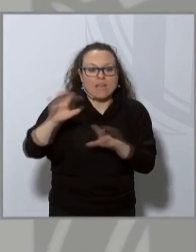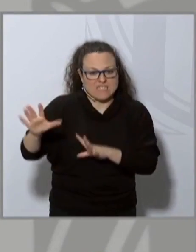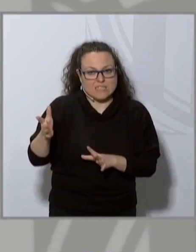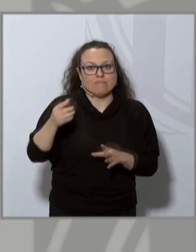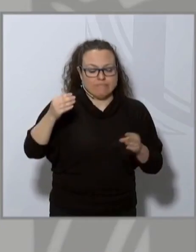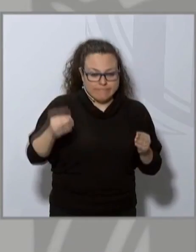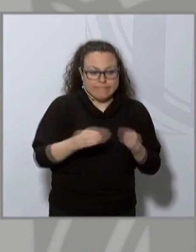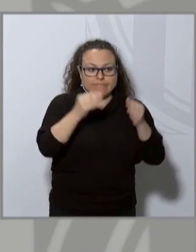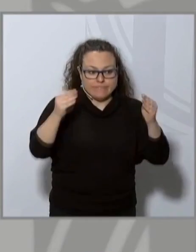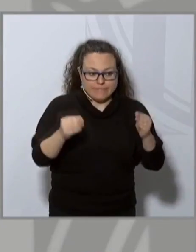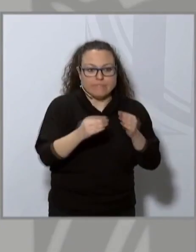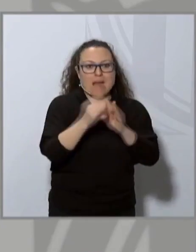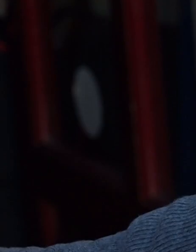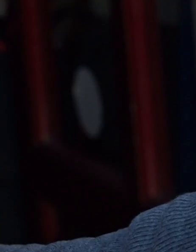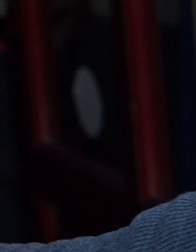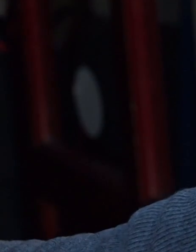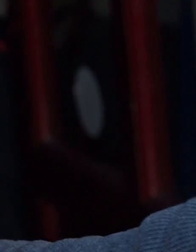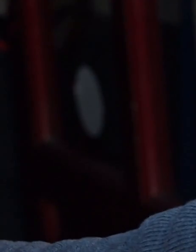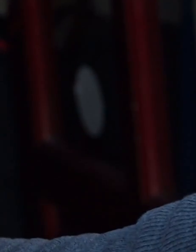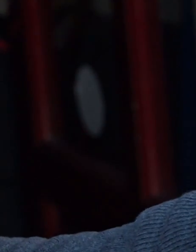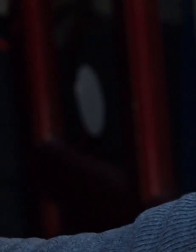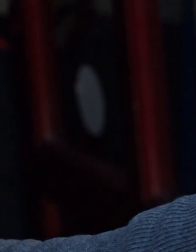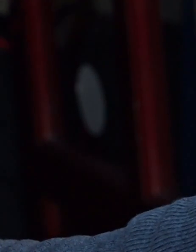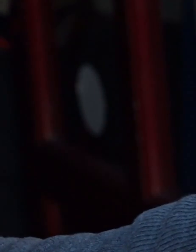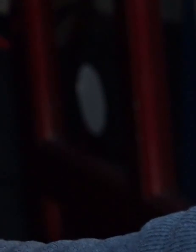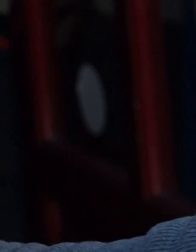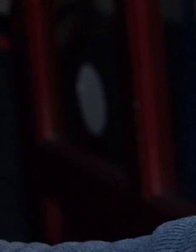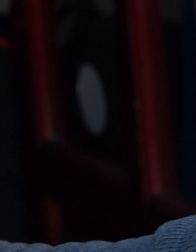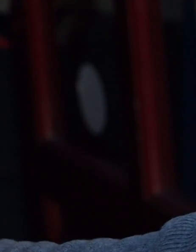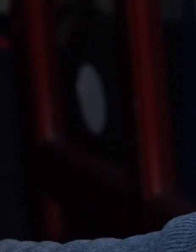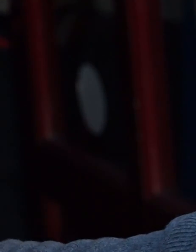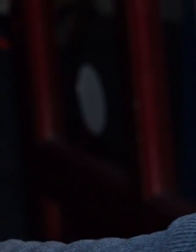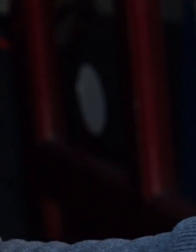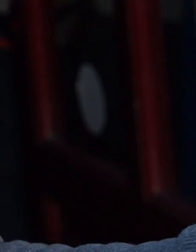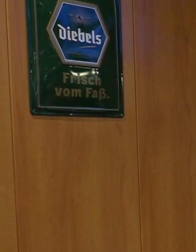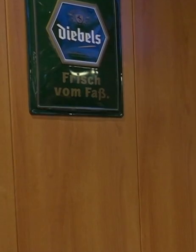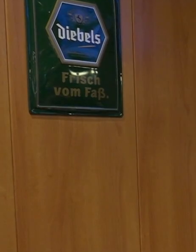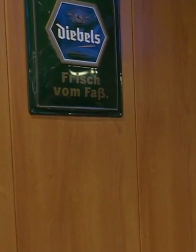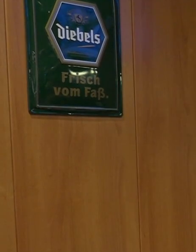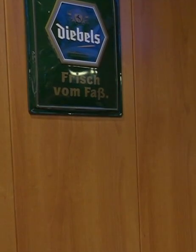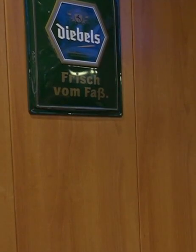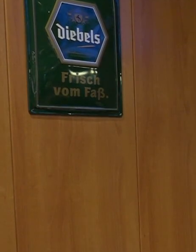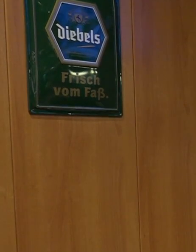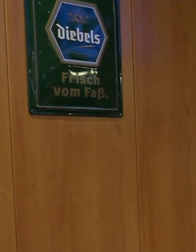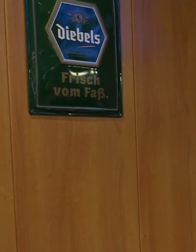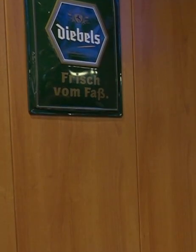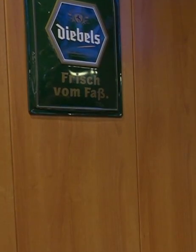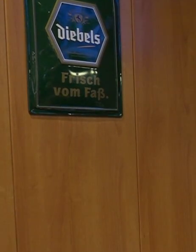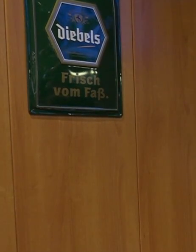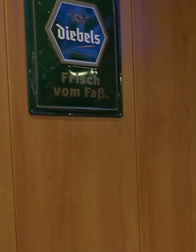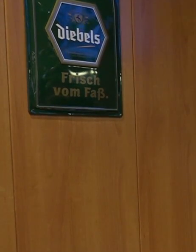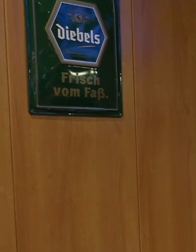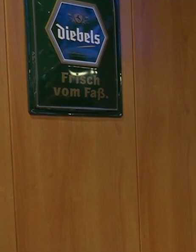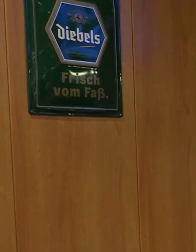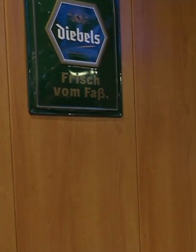altra setmana, una setmana més, continuen sent astronòmiques. Pel que fa a l'obligatorietat del passaport Covid, el govern està a l'espera d'un informe del